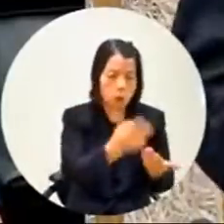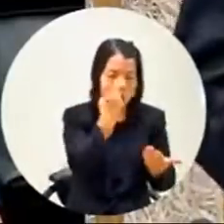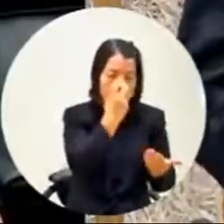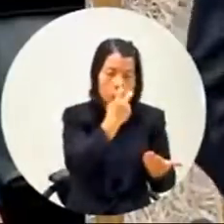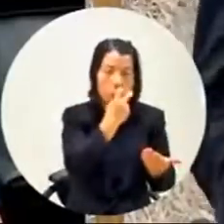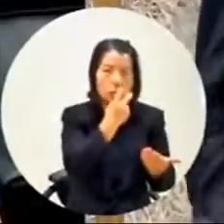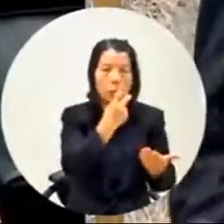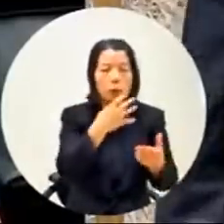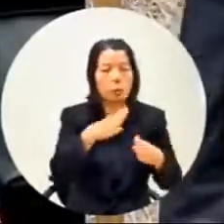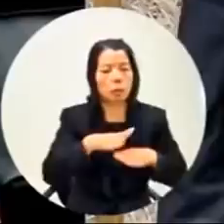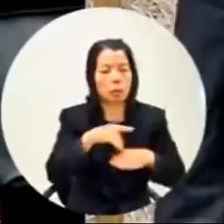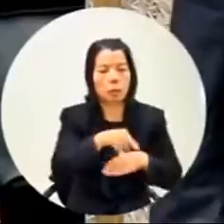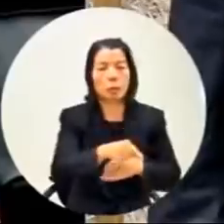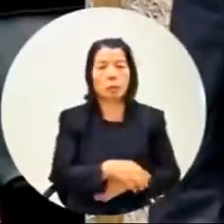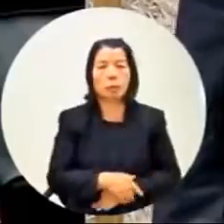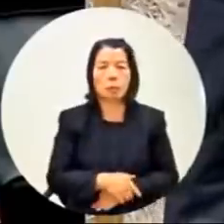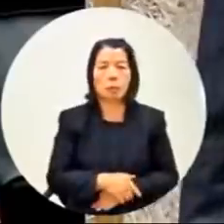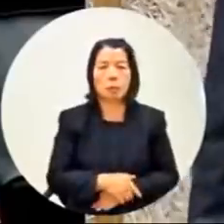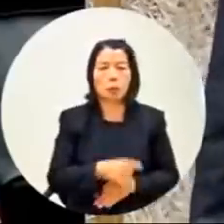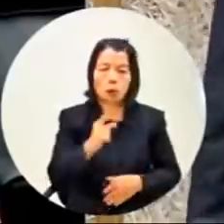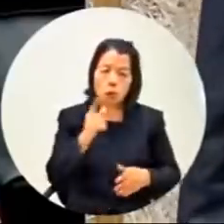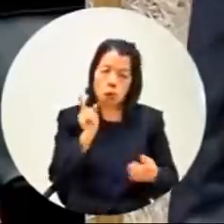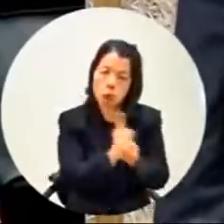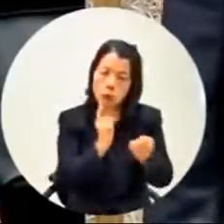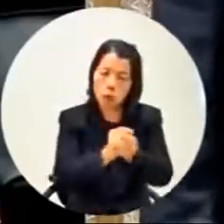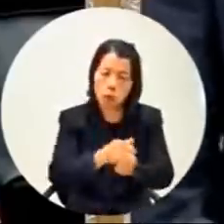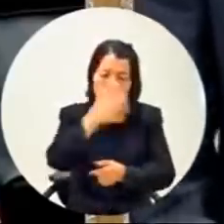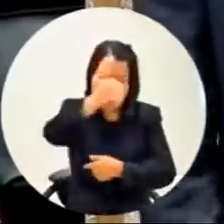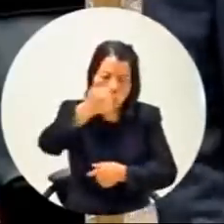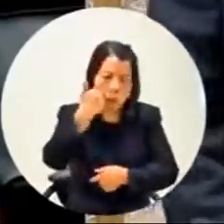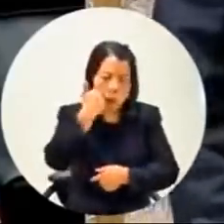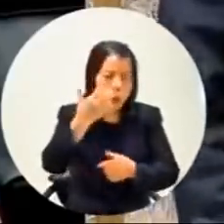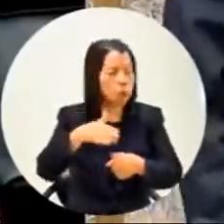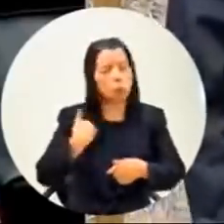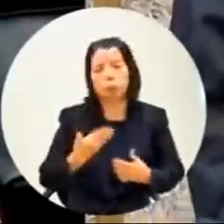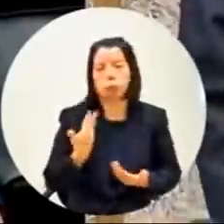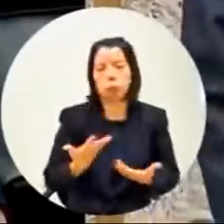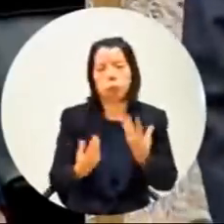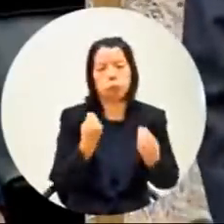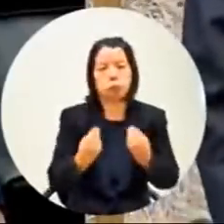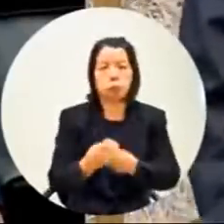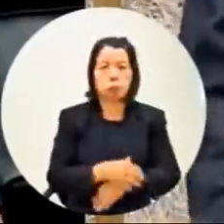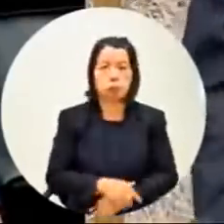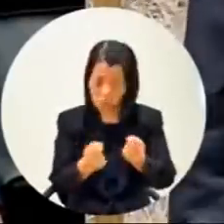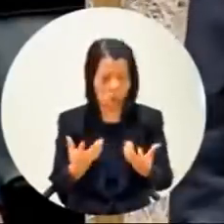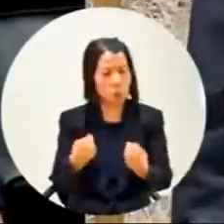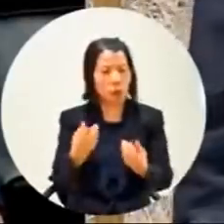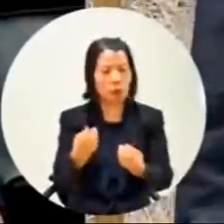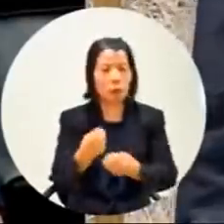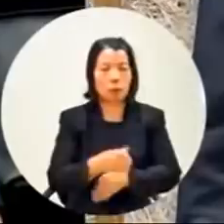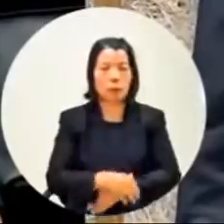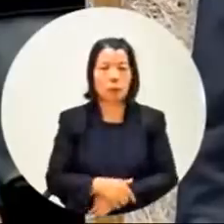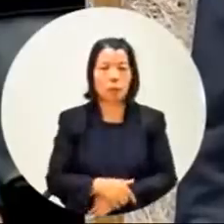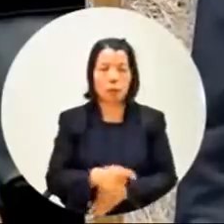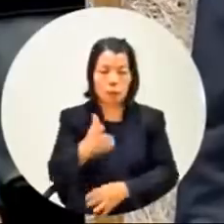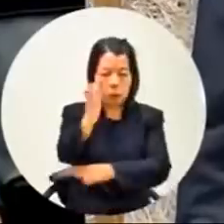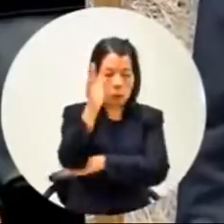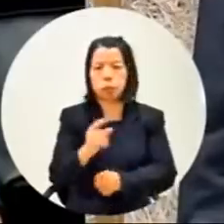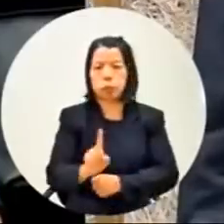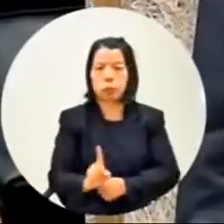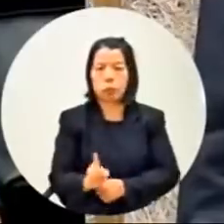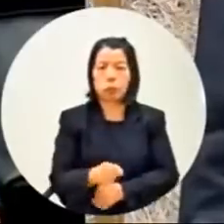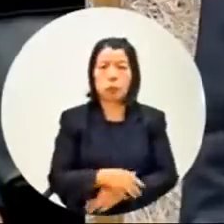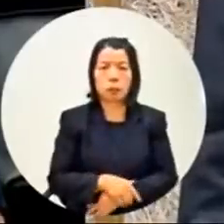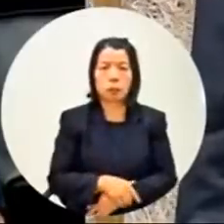他所谓的长官目前不清楚。 不清楚，你根本就没有查。我们的政风处在干什